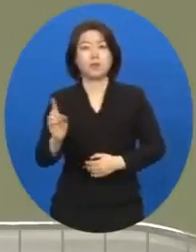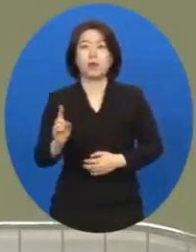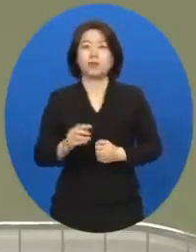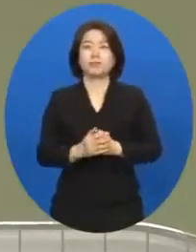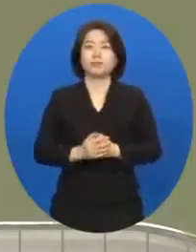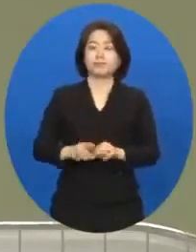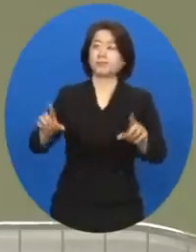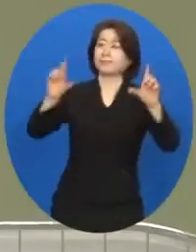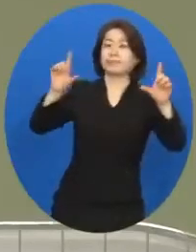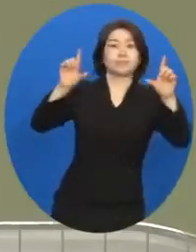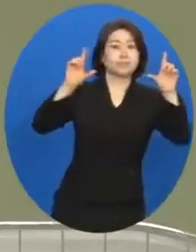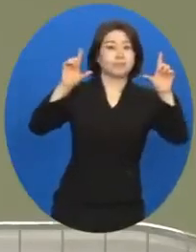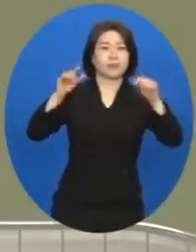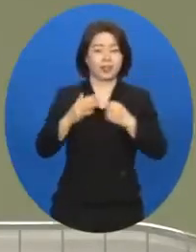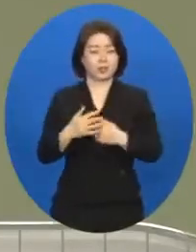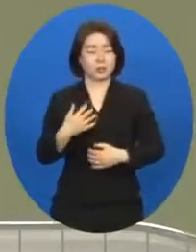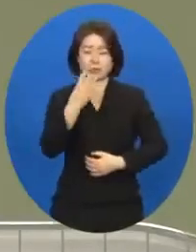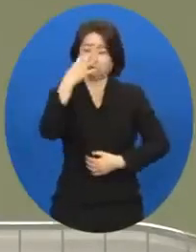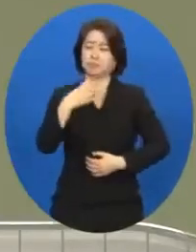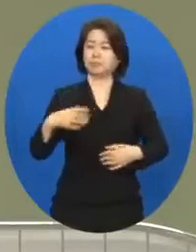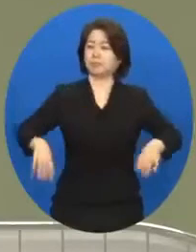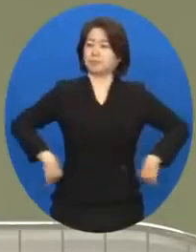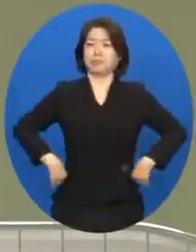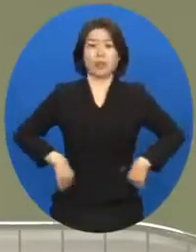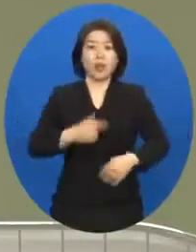이게 본때나게 살고도 싶고